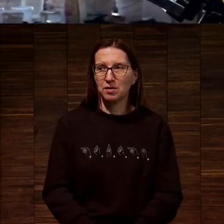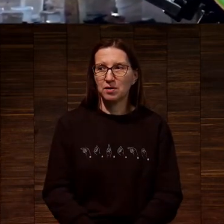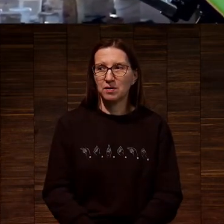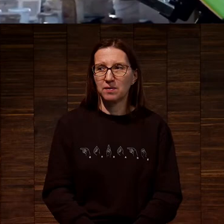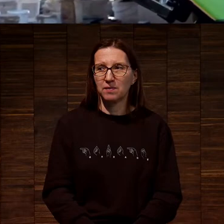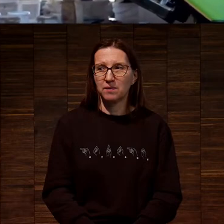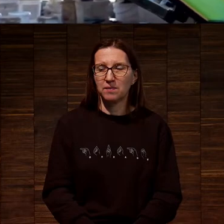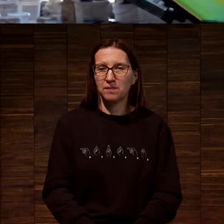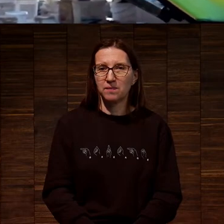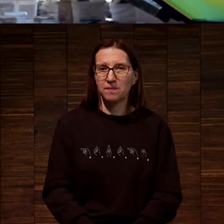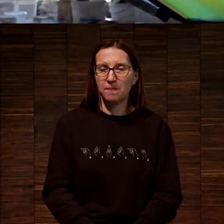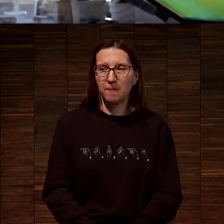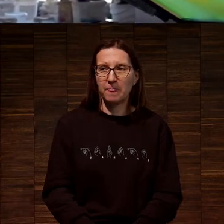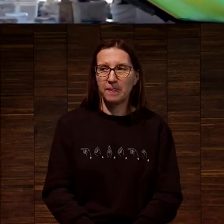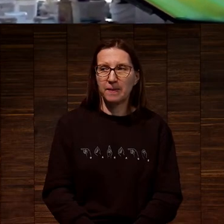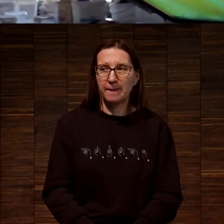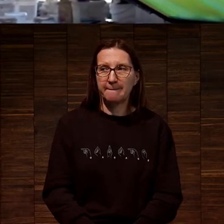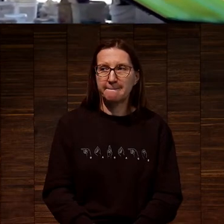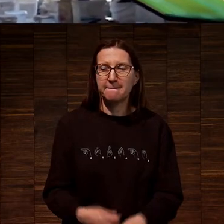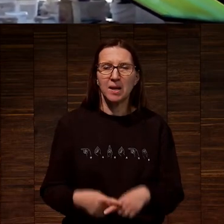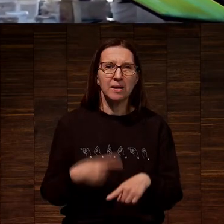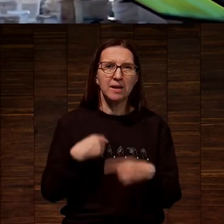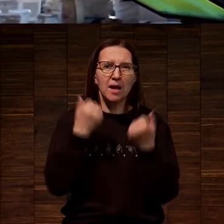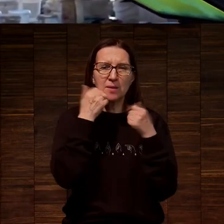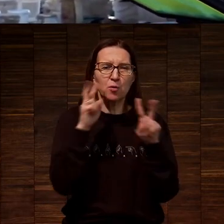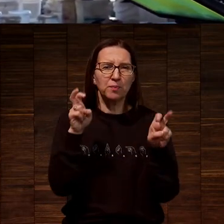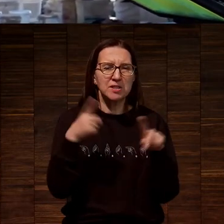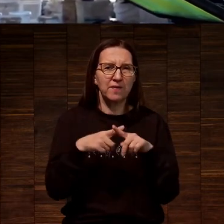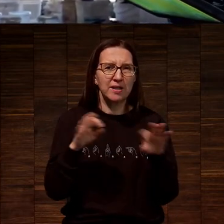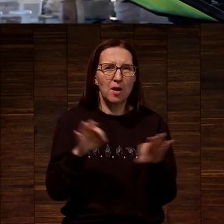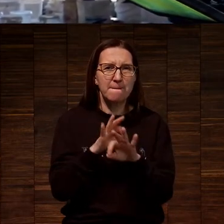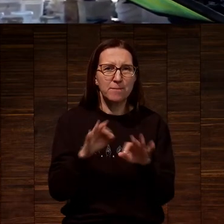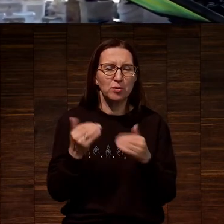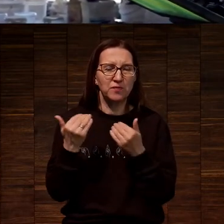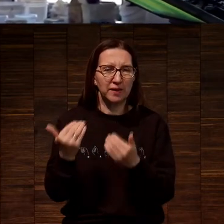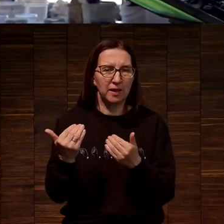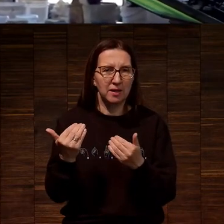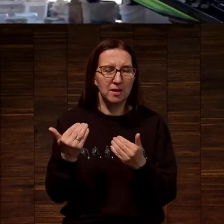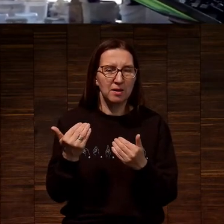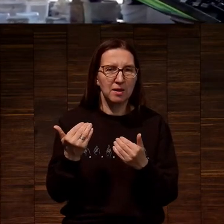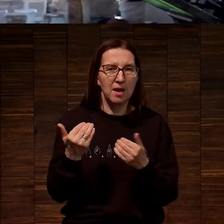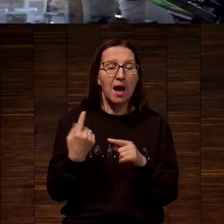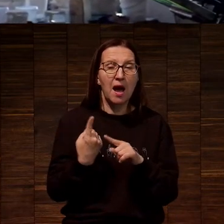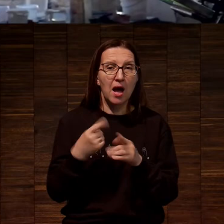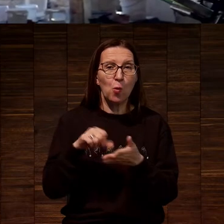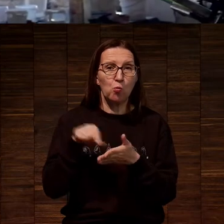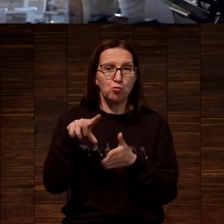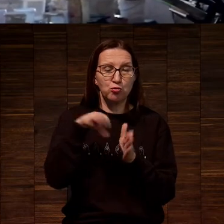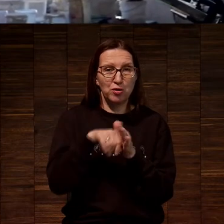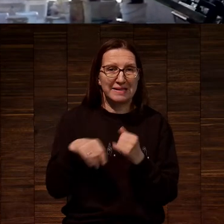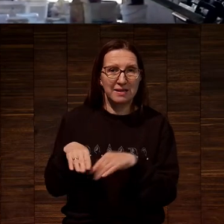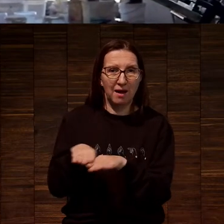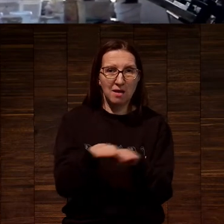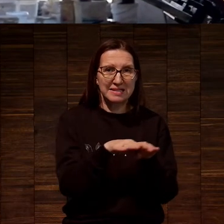вспомню, какого фрагмента, какого произведения. Вот. Один из участников ансамбля